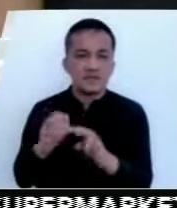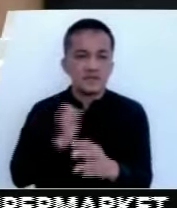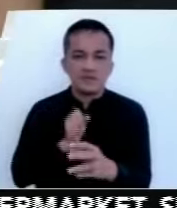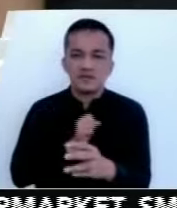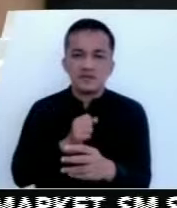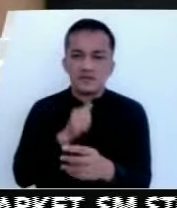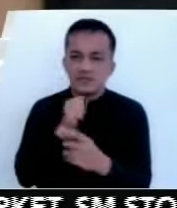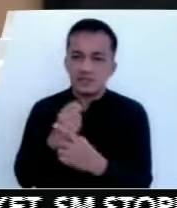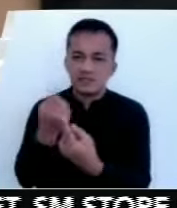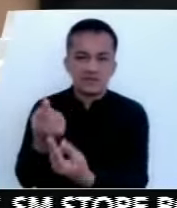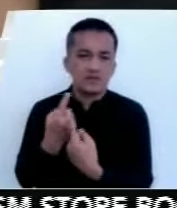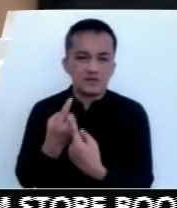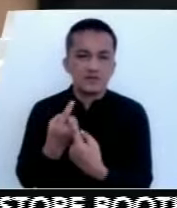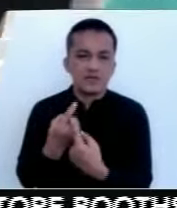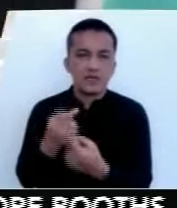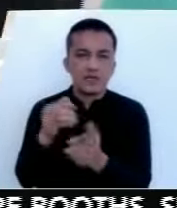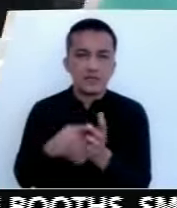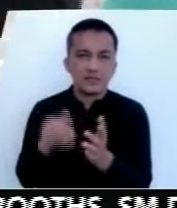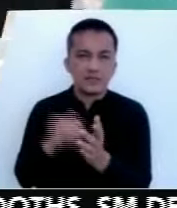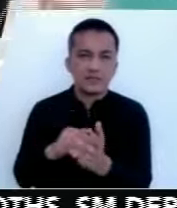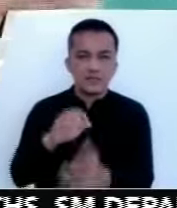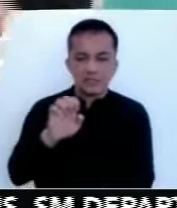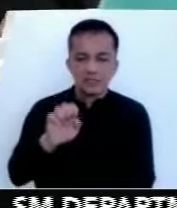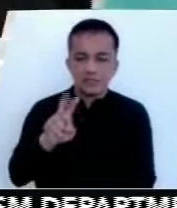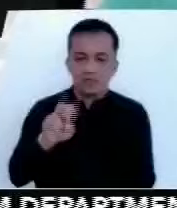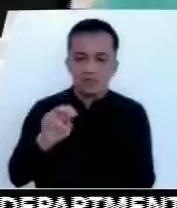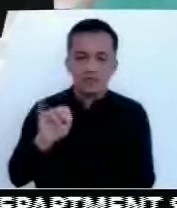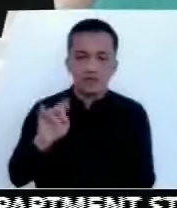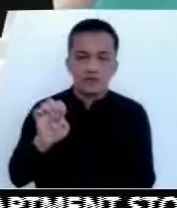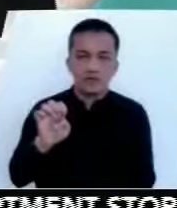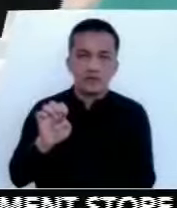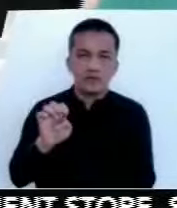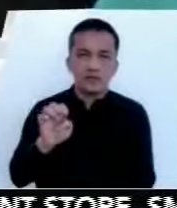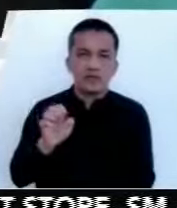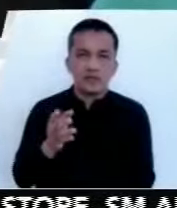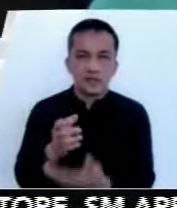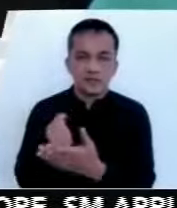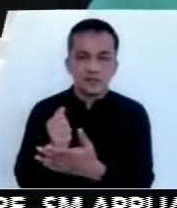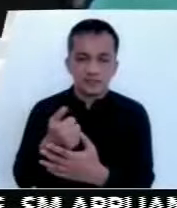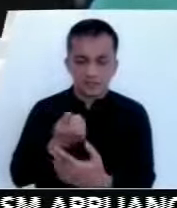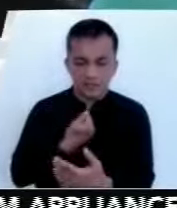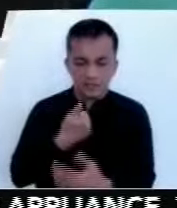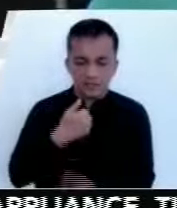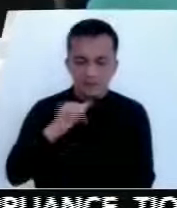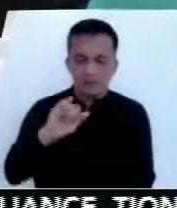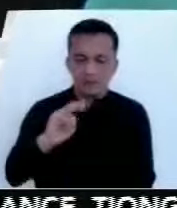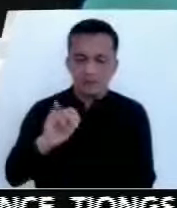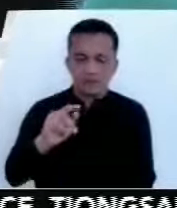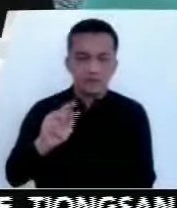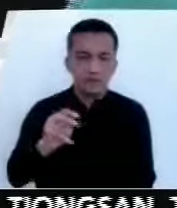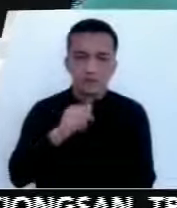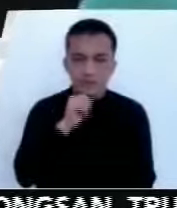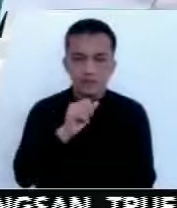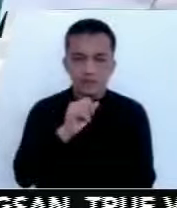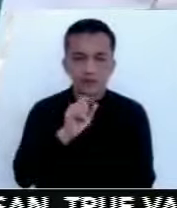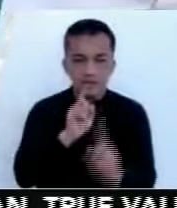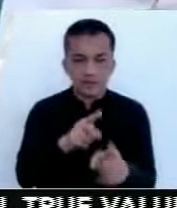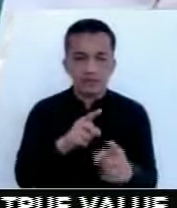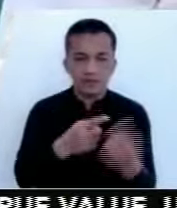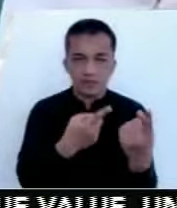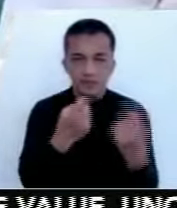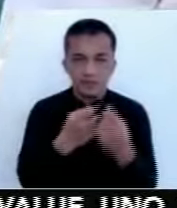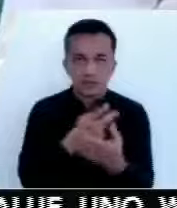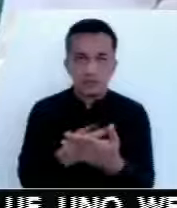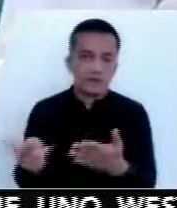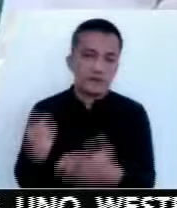paulit-ulit niyang inin ang kanyang right against self-incrimination o hindi pagsagot sa tanong kung ikapapahamak niya